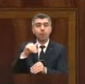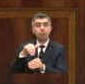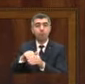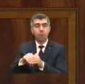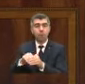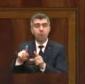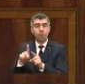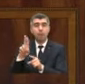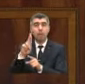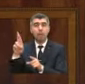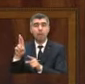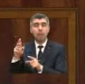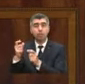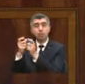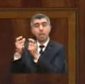السادس للاستثمار،